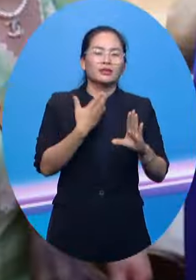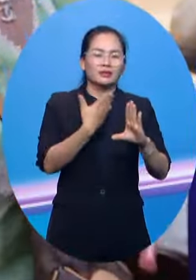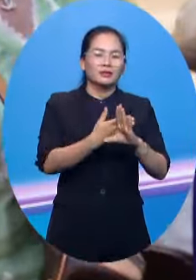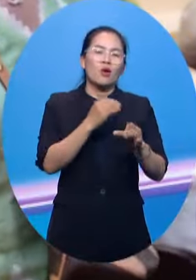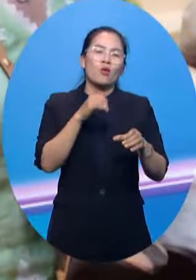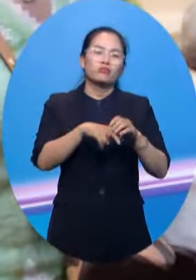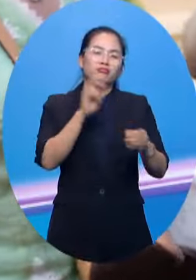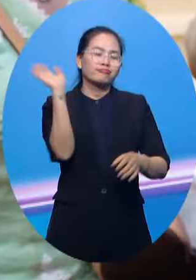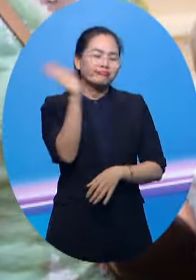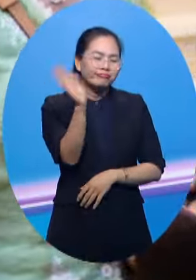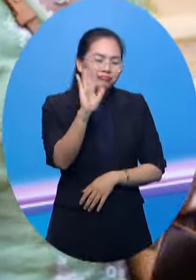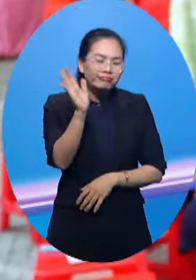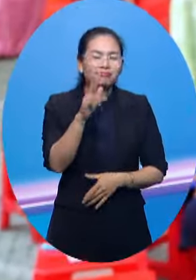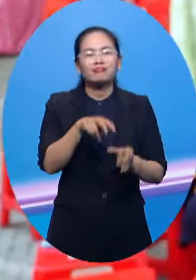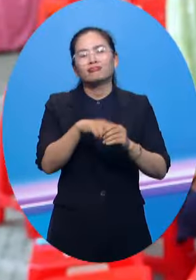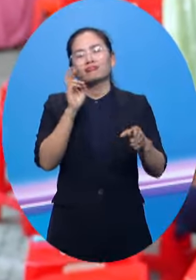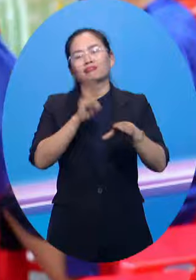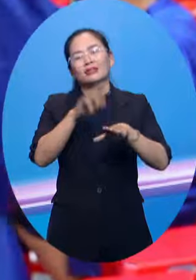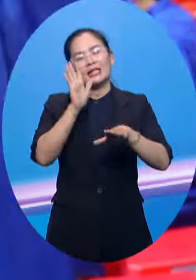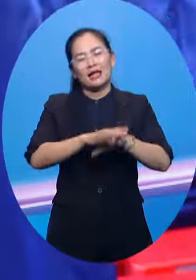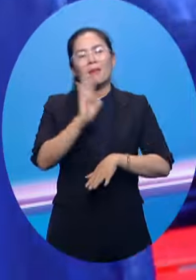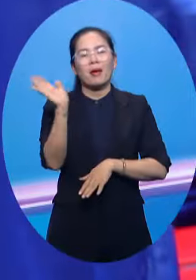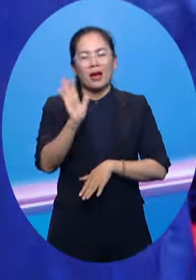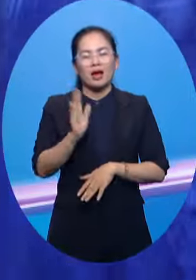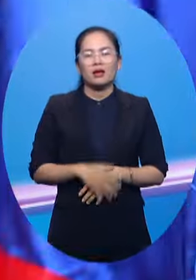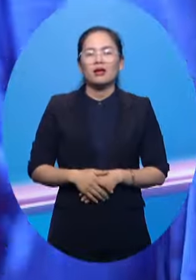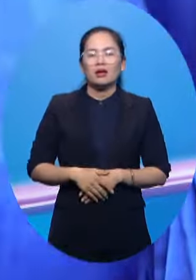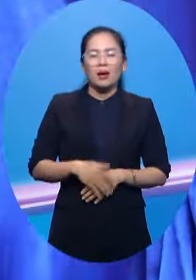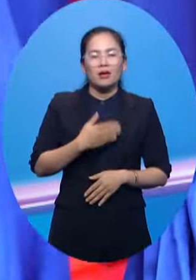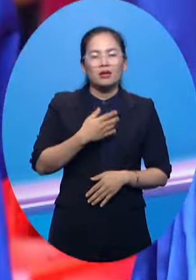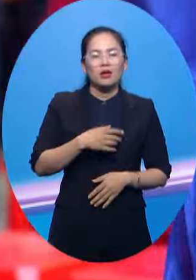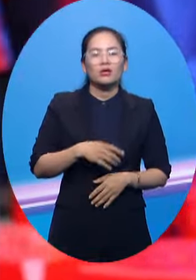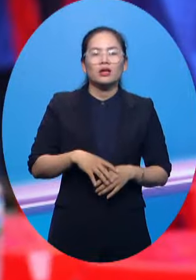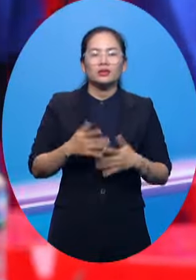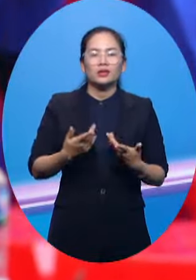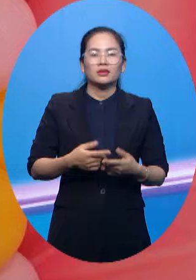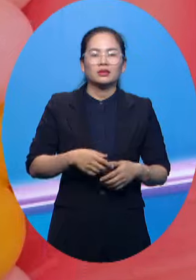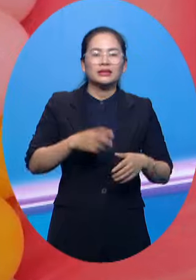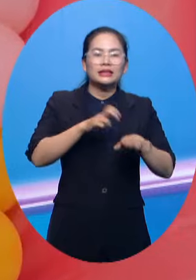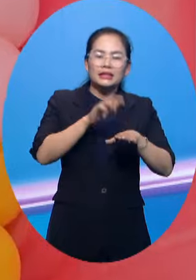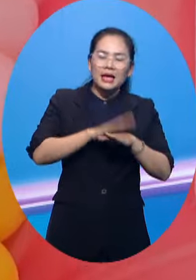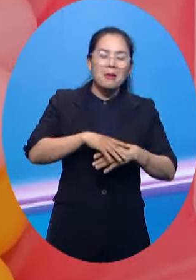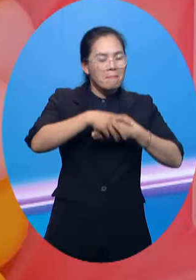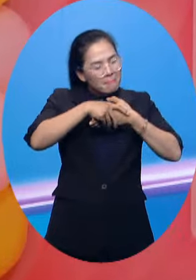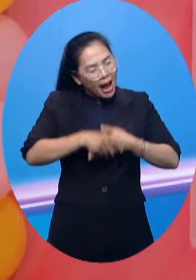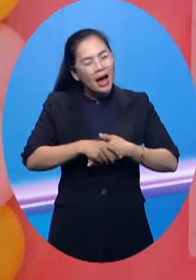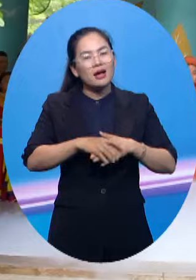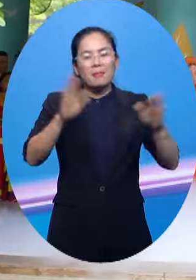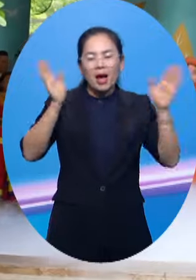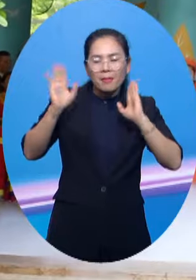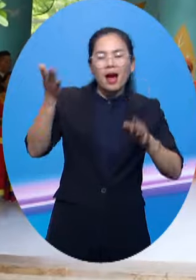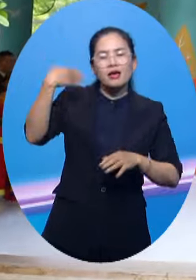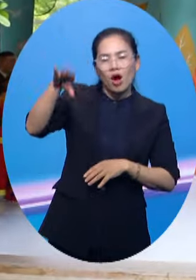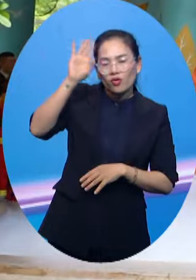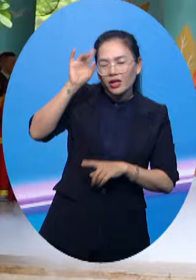Khiêm. Buổi học không chỉ để các em học sinh tri ân cha mẹ và thầy cô, mà còn để chia tay những người bạn đã gắn bó suốt 5 năm học